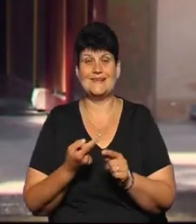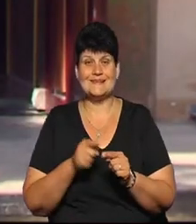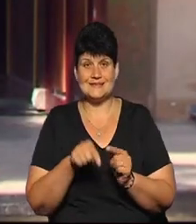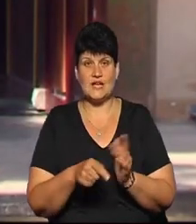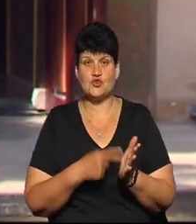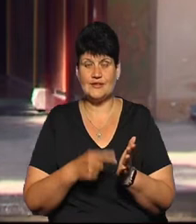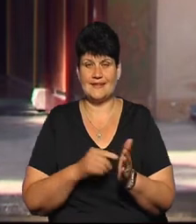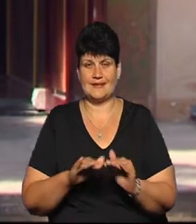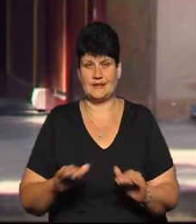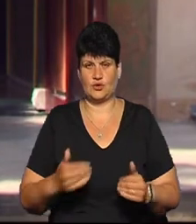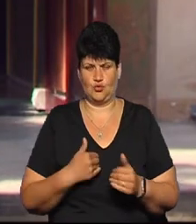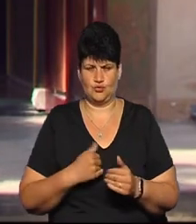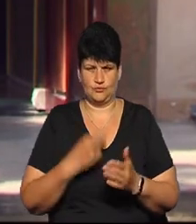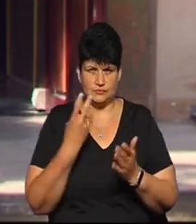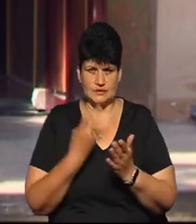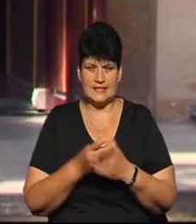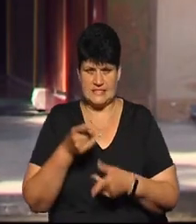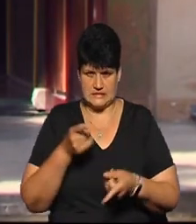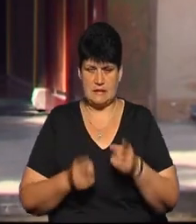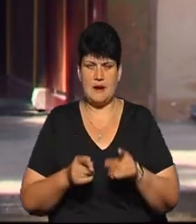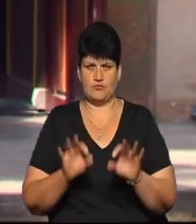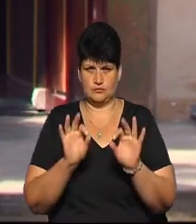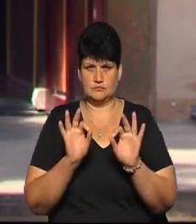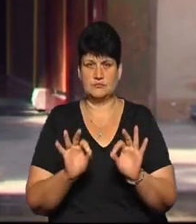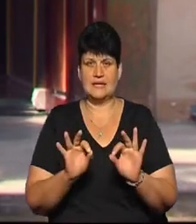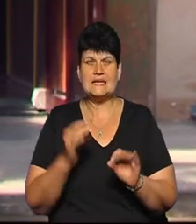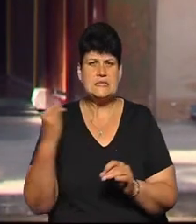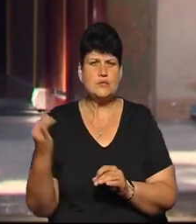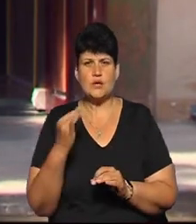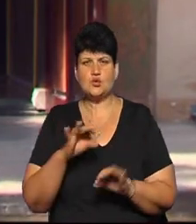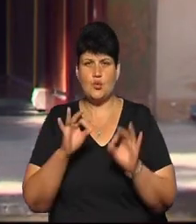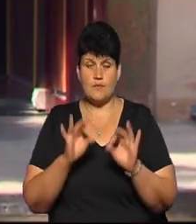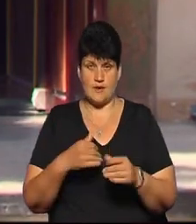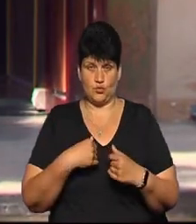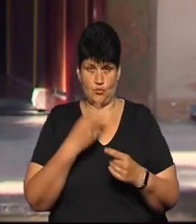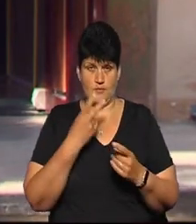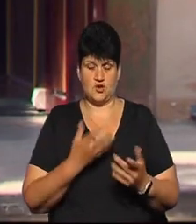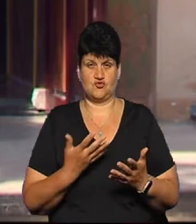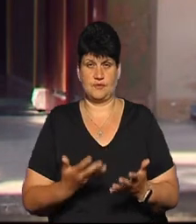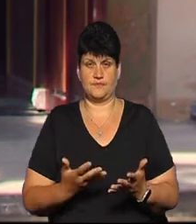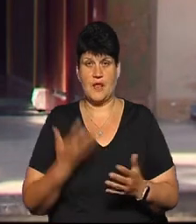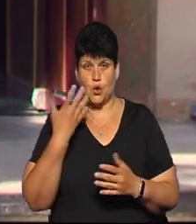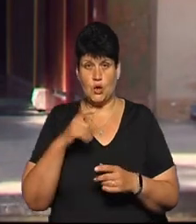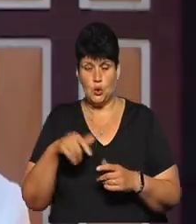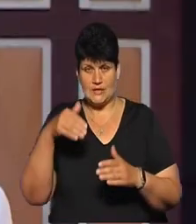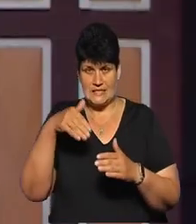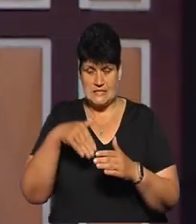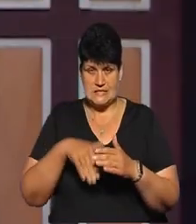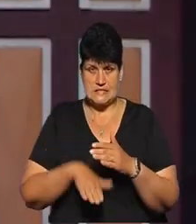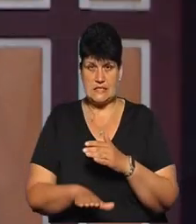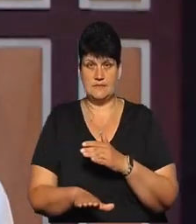своїх учнів справжню правду, історичну правду, яку бачили. Коли люди сидять під підвалом,